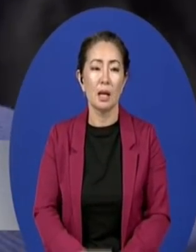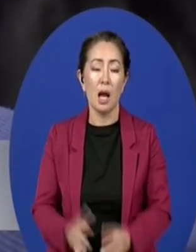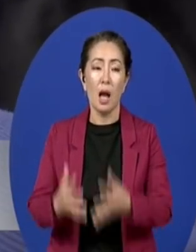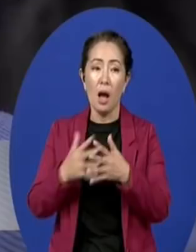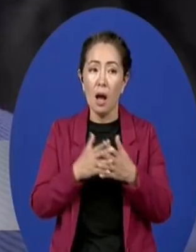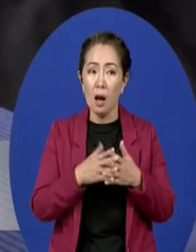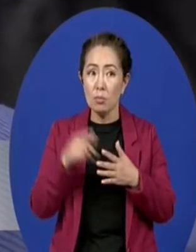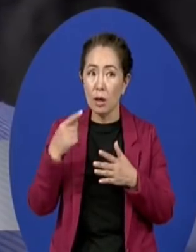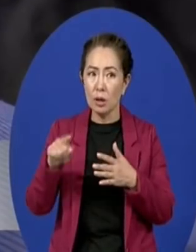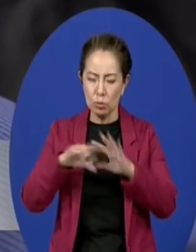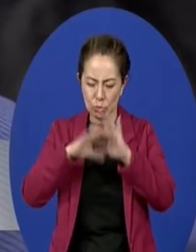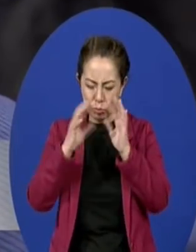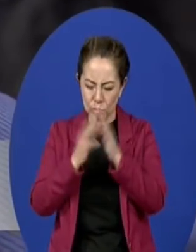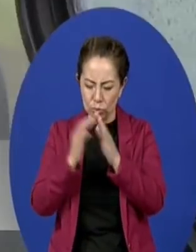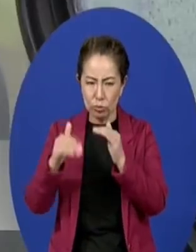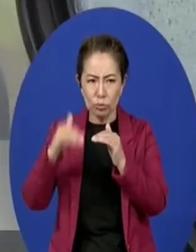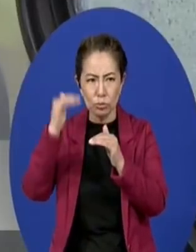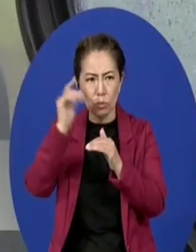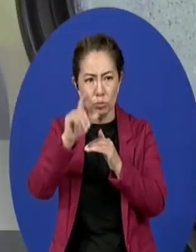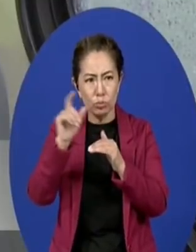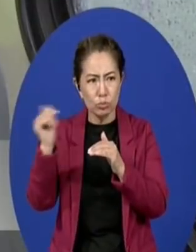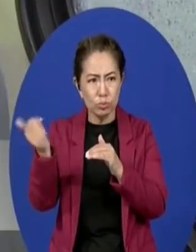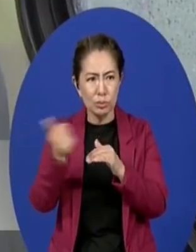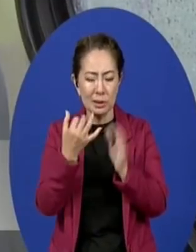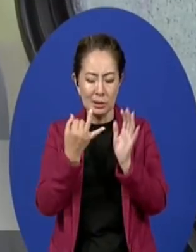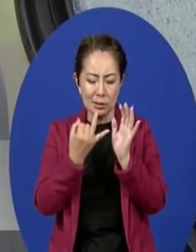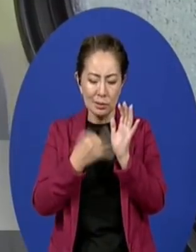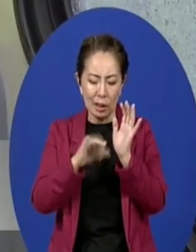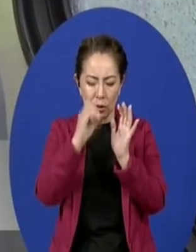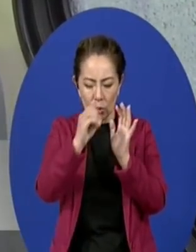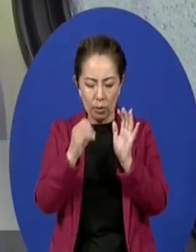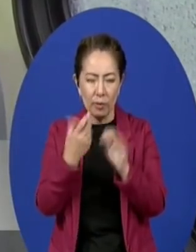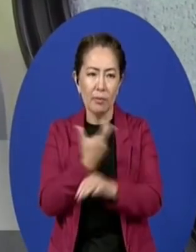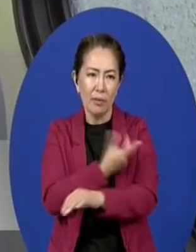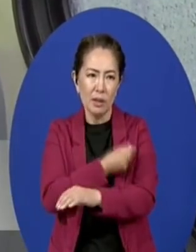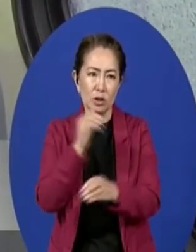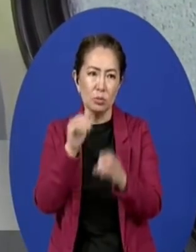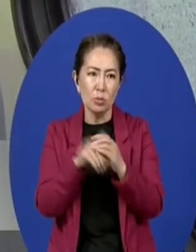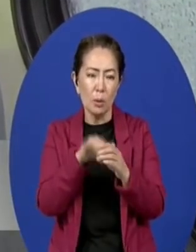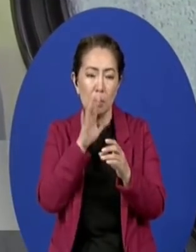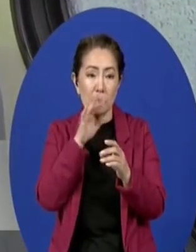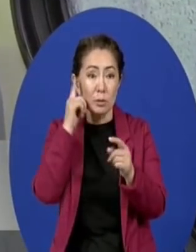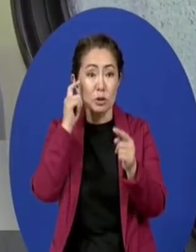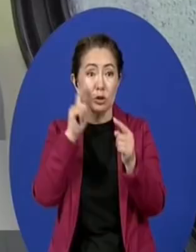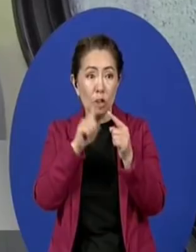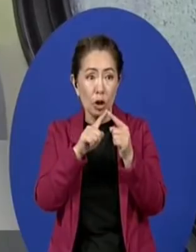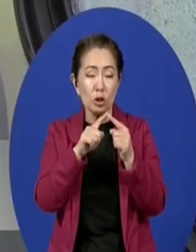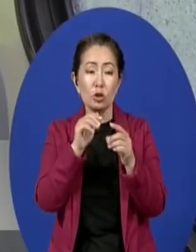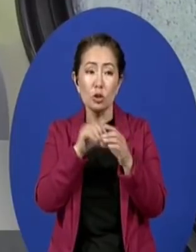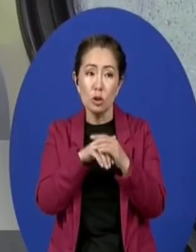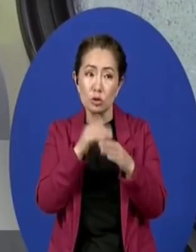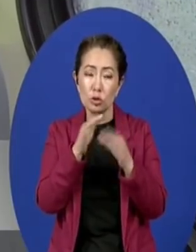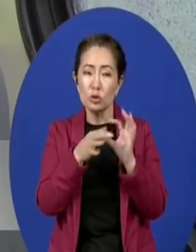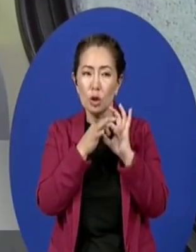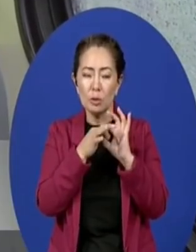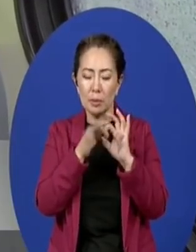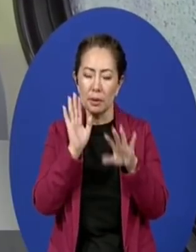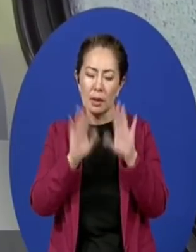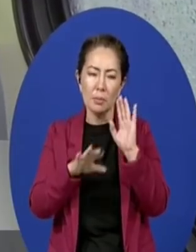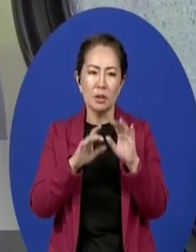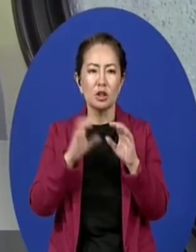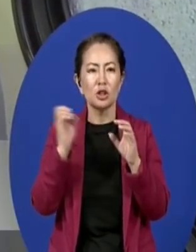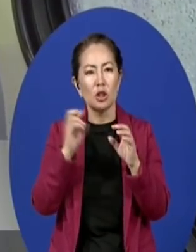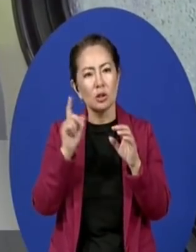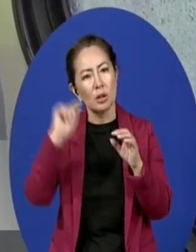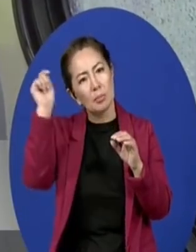Америк нэгдсэн улс нийт насанд хүрэхсдийнхээ 70% вакцинжуулалт нь хамруулах зорилготой хүрсэнтэй холбоотой ямар нэгэн ёслол